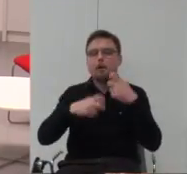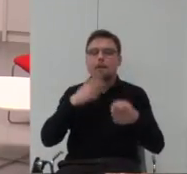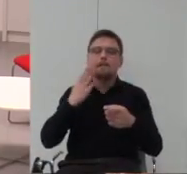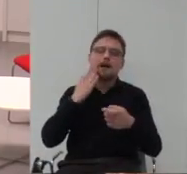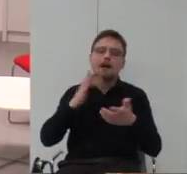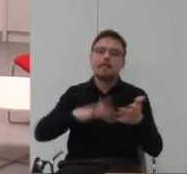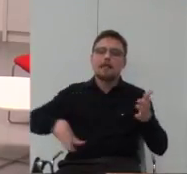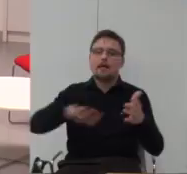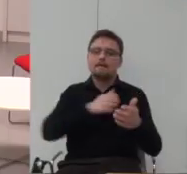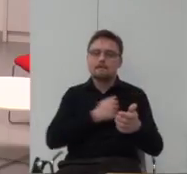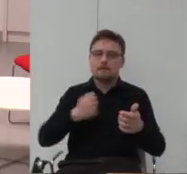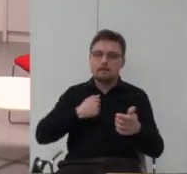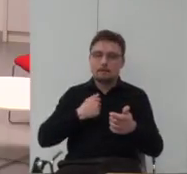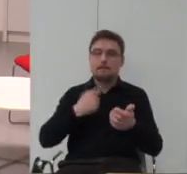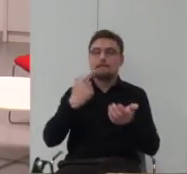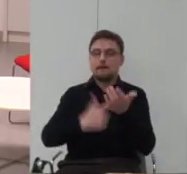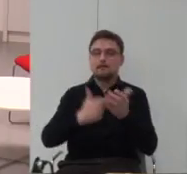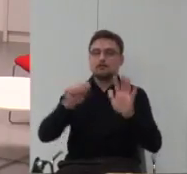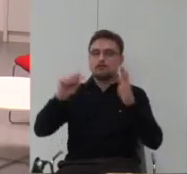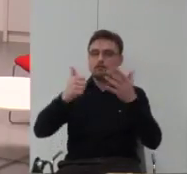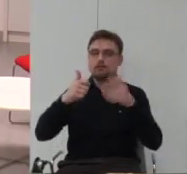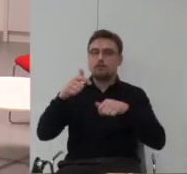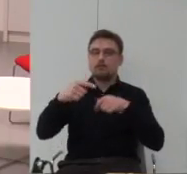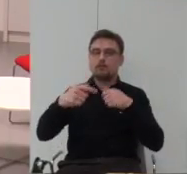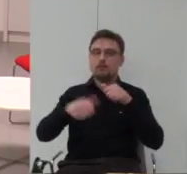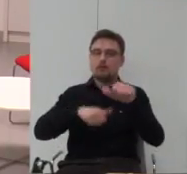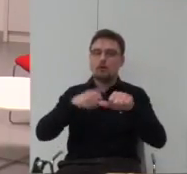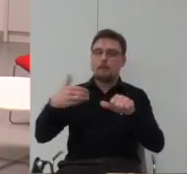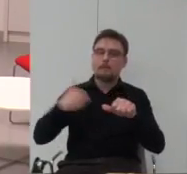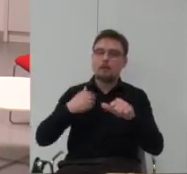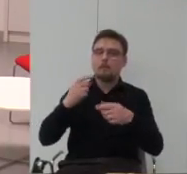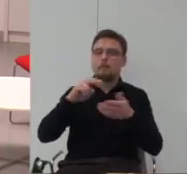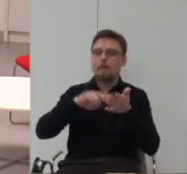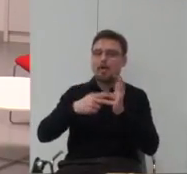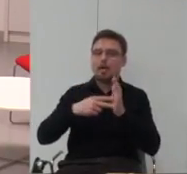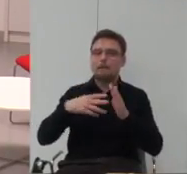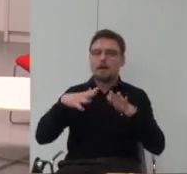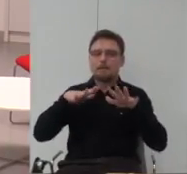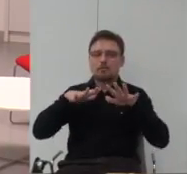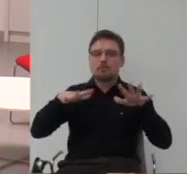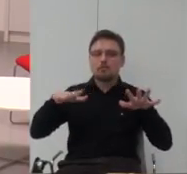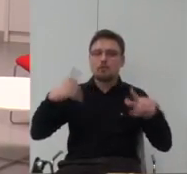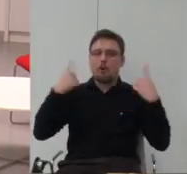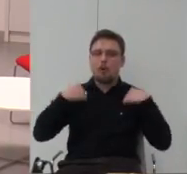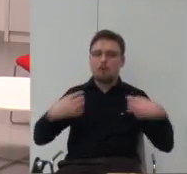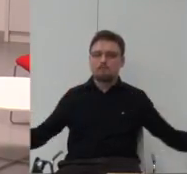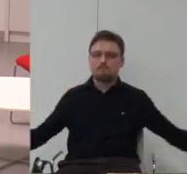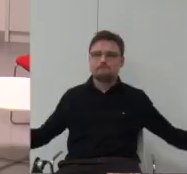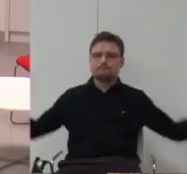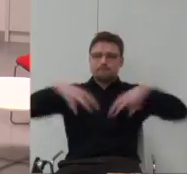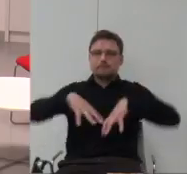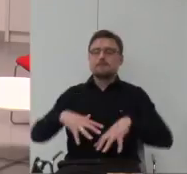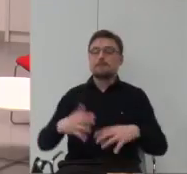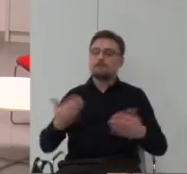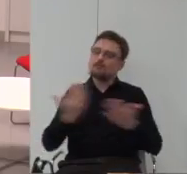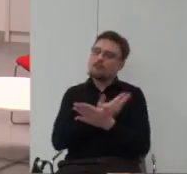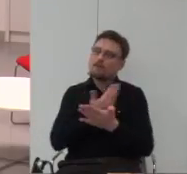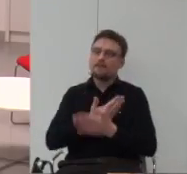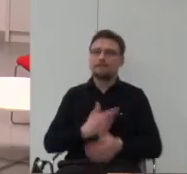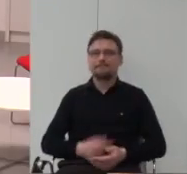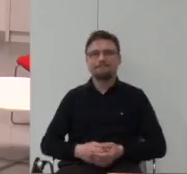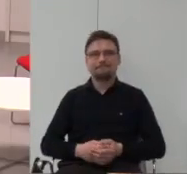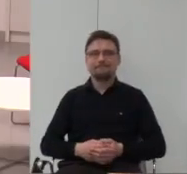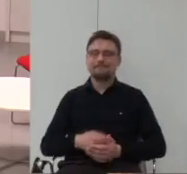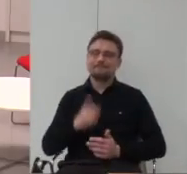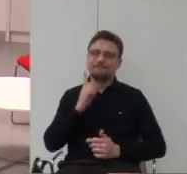jak gdyby od początku do problemu mieszkalnictwa w Warszawie. W roku 2006 spodziewano się